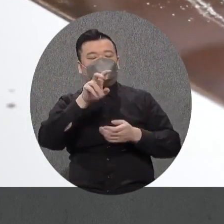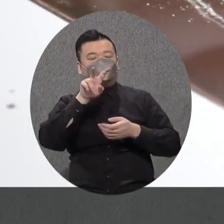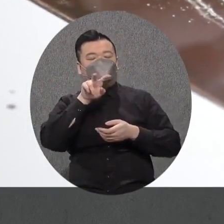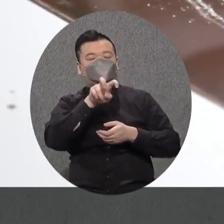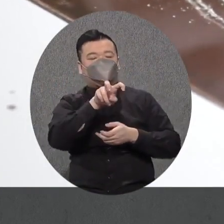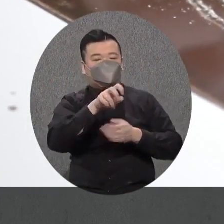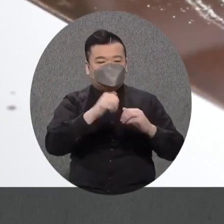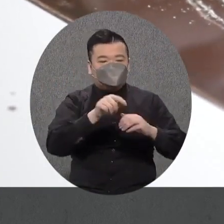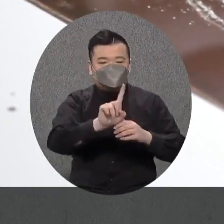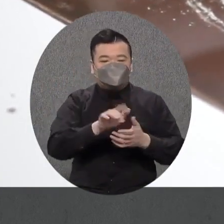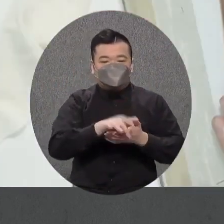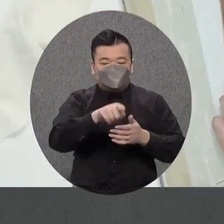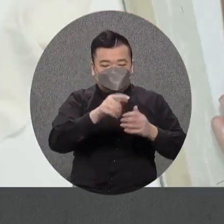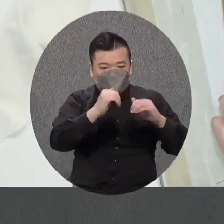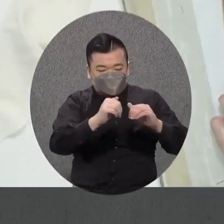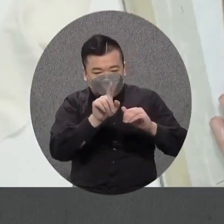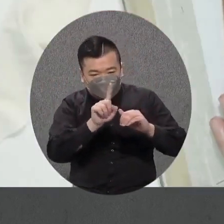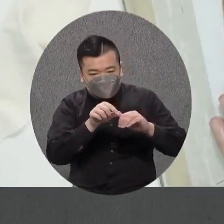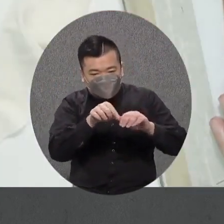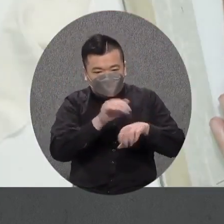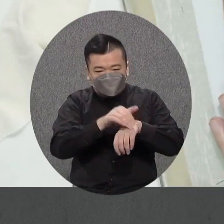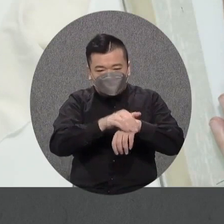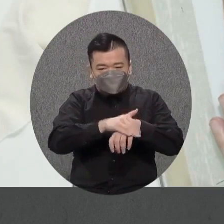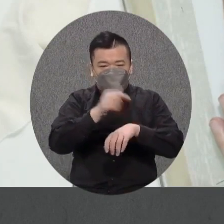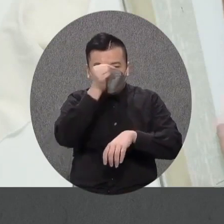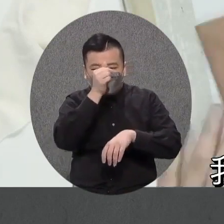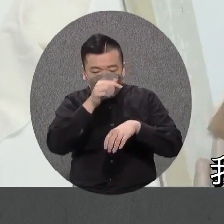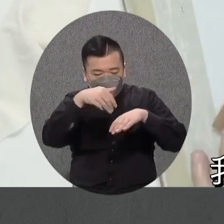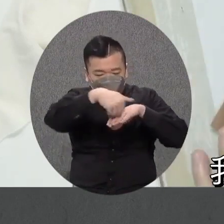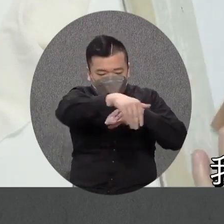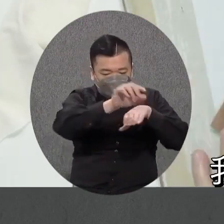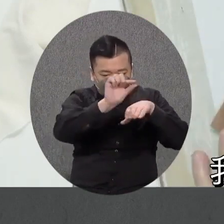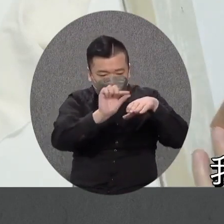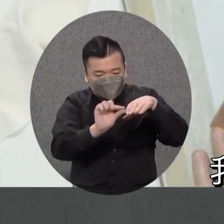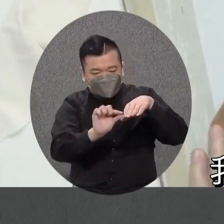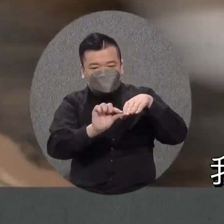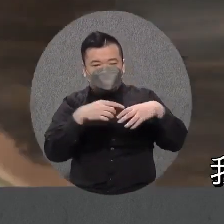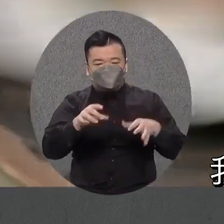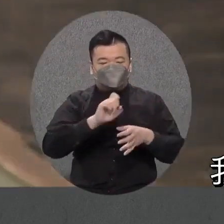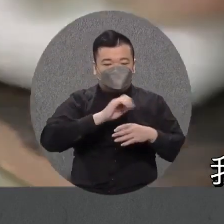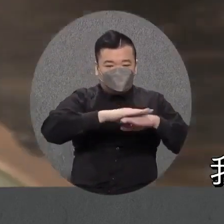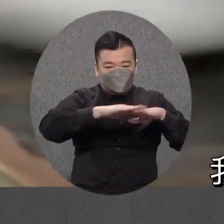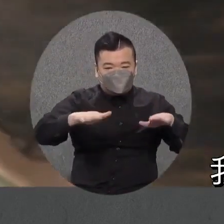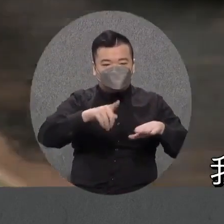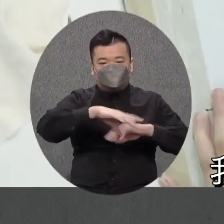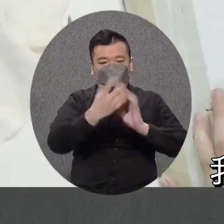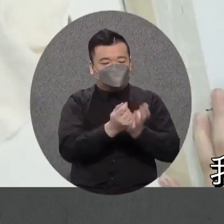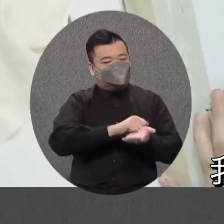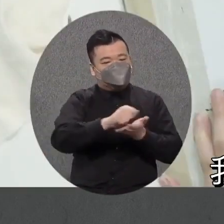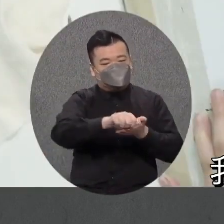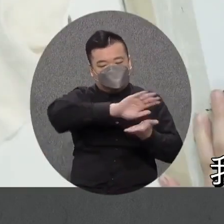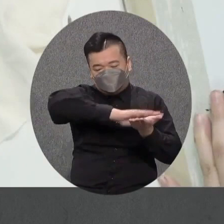咁就呢啲坑文咧，就可以咧係積聚咗啲嘅油墨喺裏邊。咁其餘嘅平面上面嘅部分咧，我哋會抹走啲油墨去